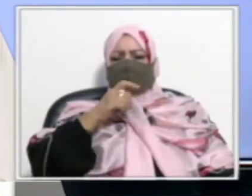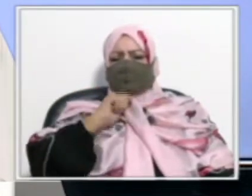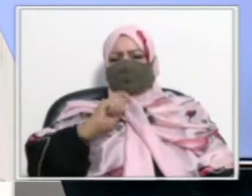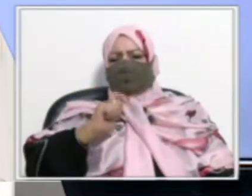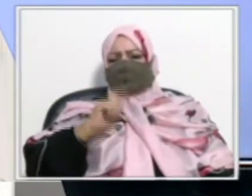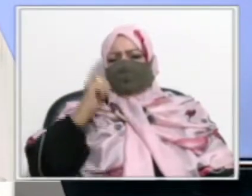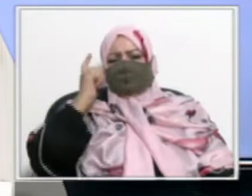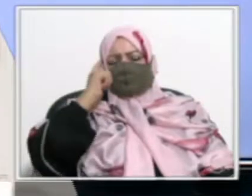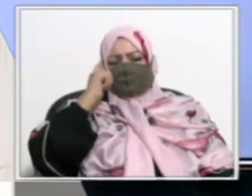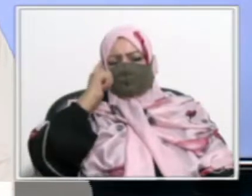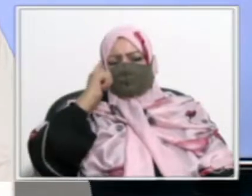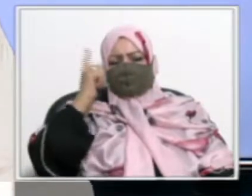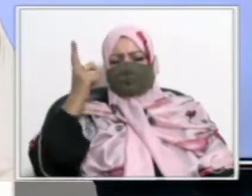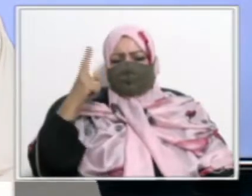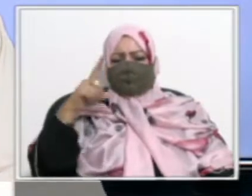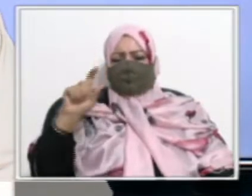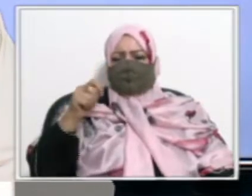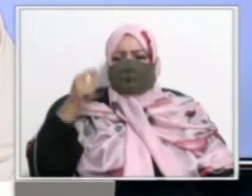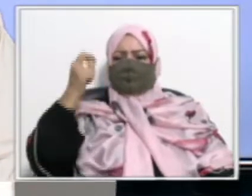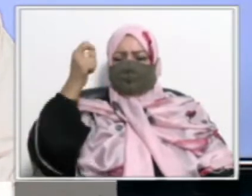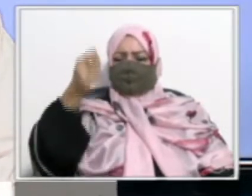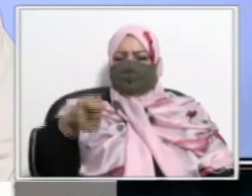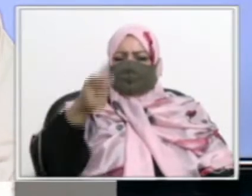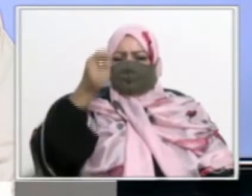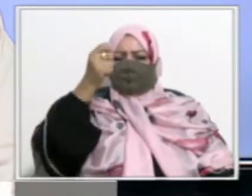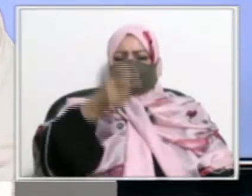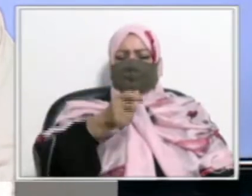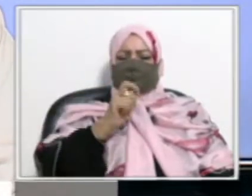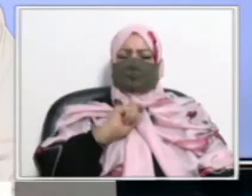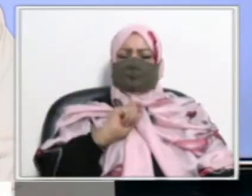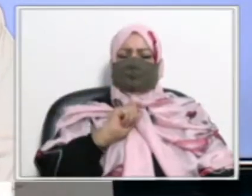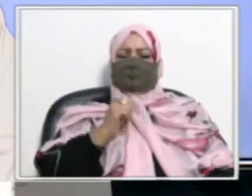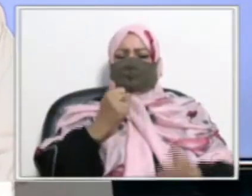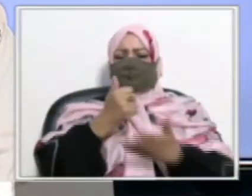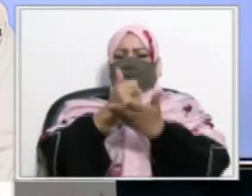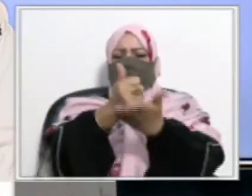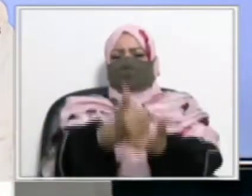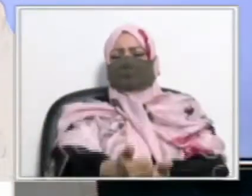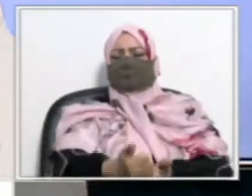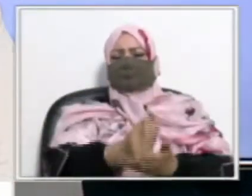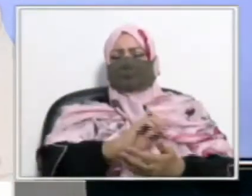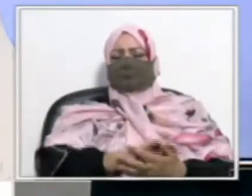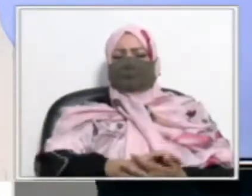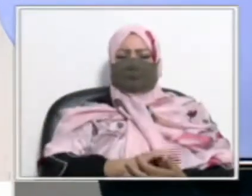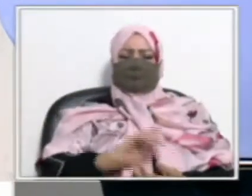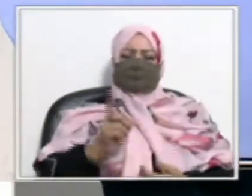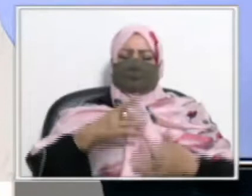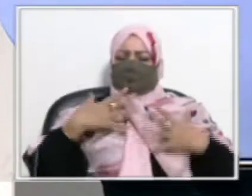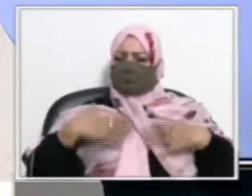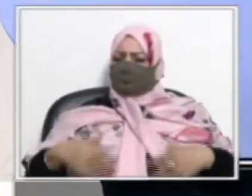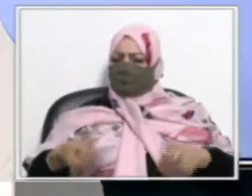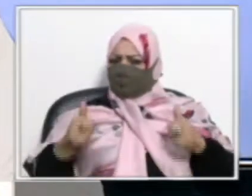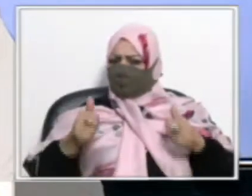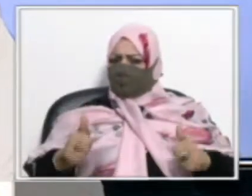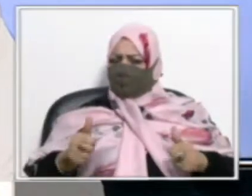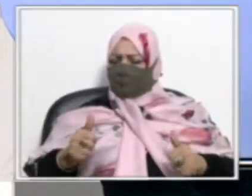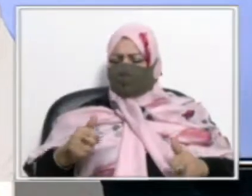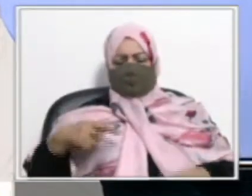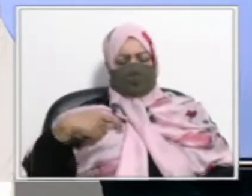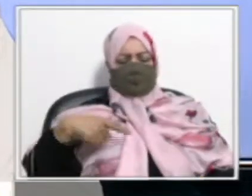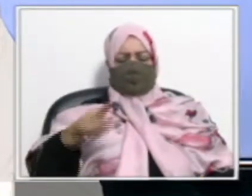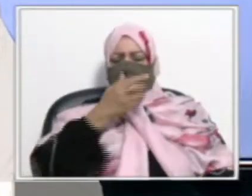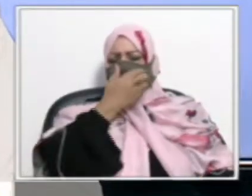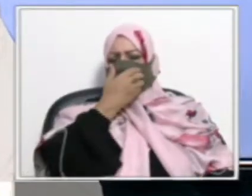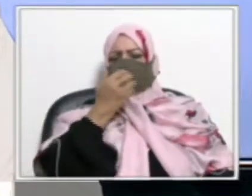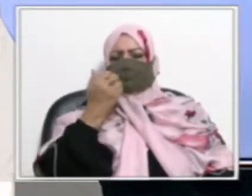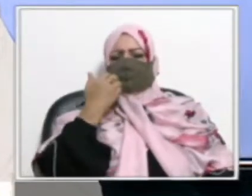صحيح. الذي يطعم أو يعطي فدية هو الذي عجز عن القضاء وأخبره الطبيب